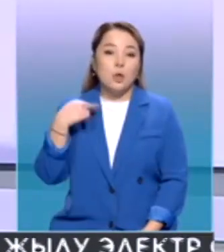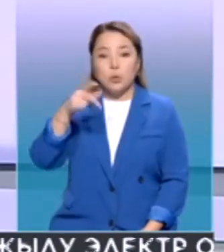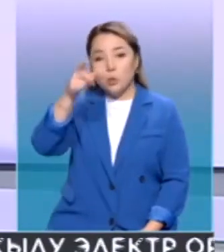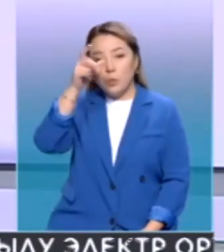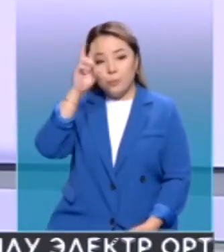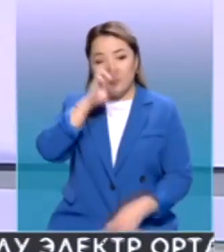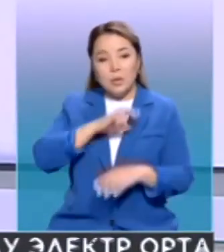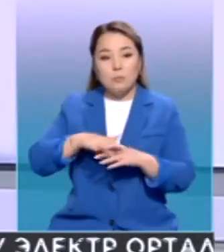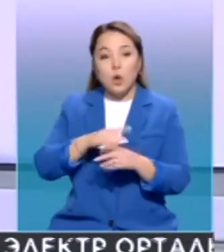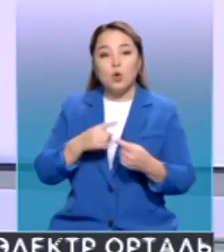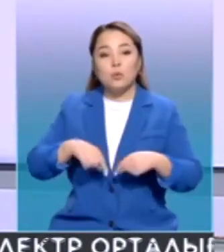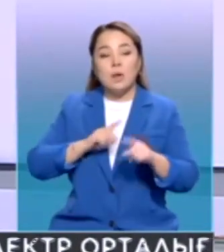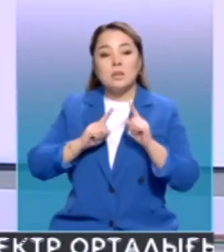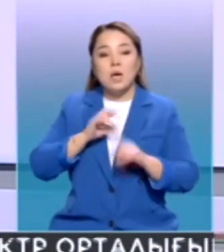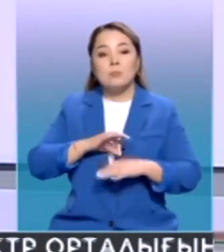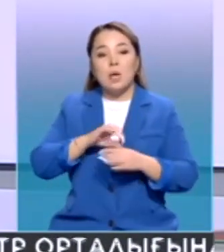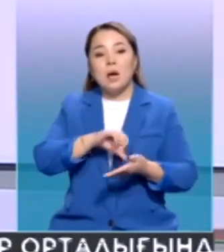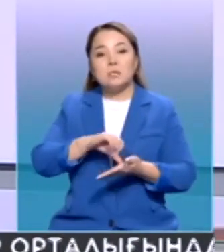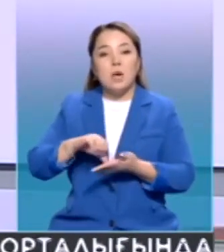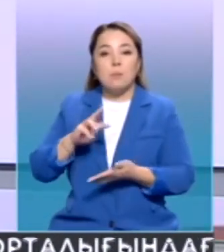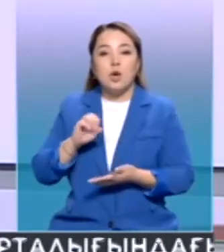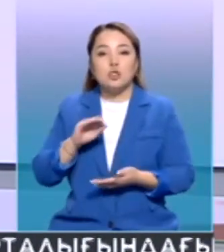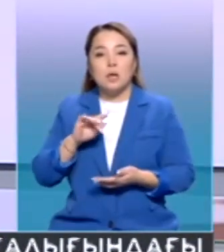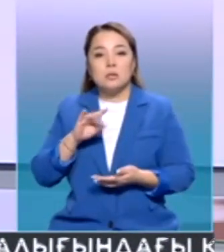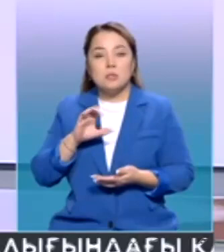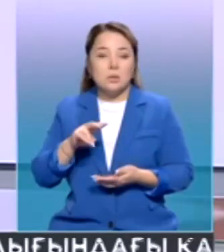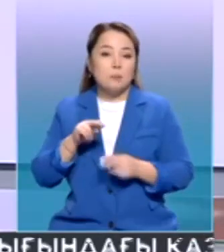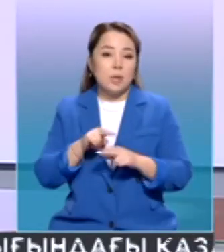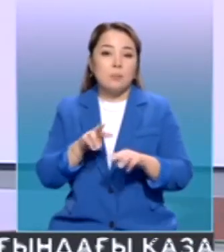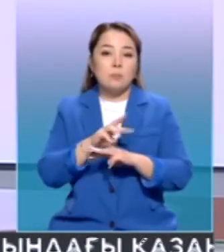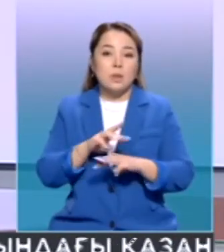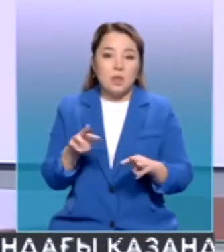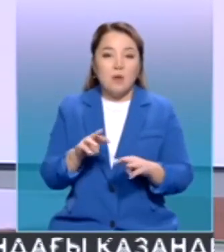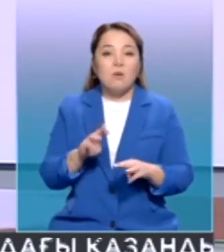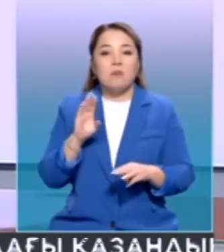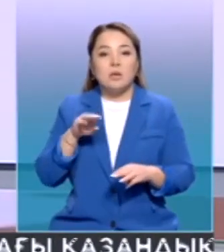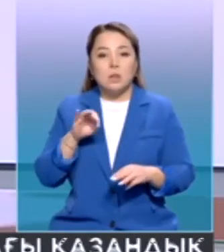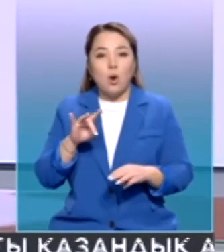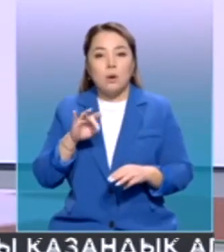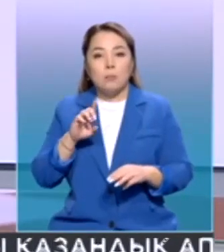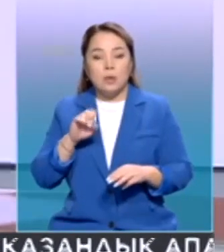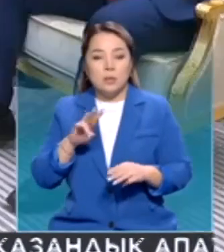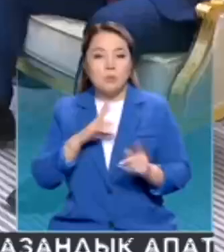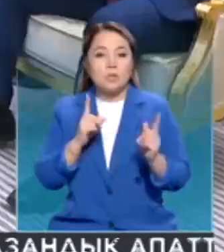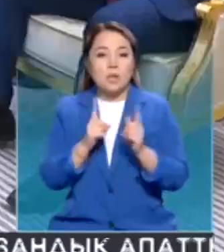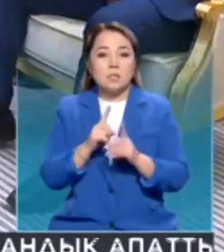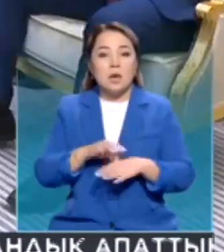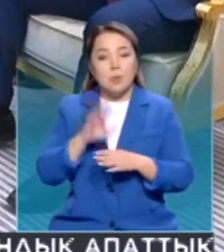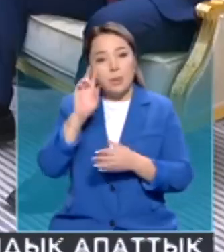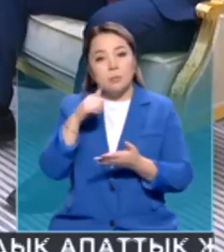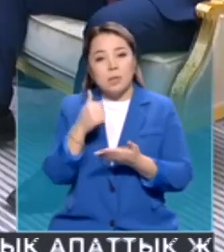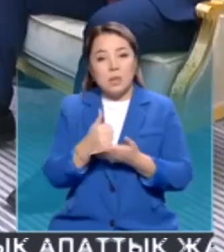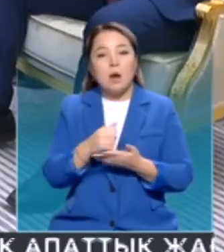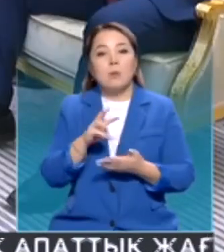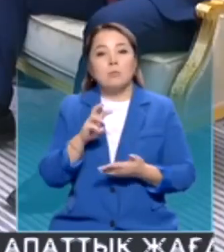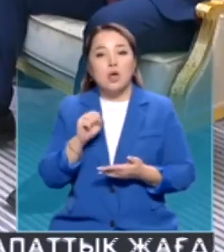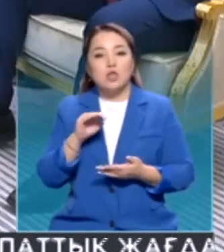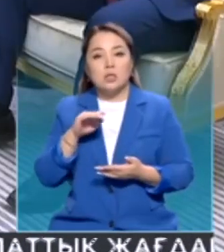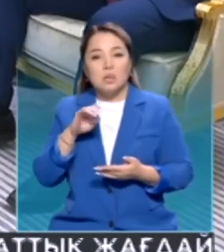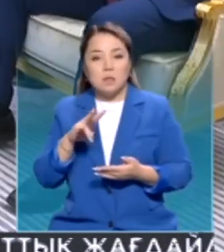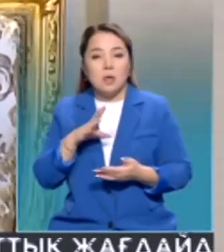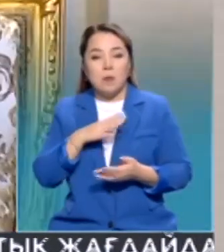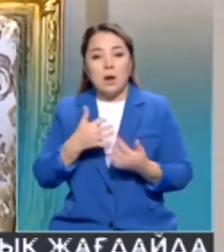Президент түрік мемлекеттер ұйымының саммит аясында Мажарстан премьер-министрі Виктор Орбанмен кездесті. Мемлекет басшысы Қазақстан мен Мажарстан